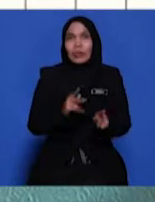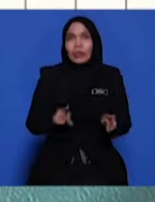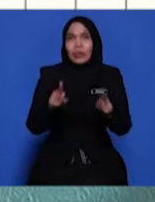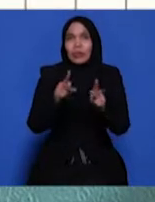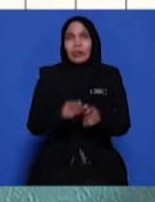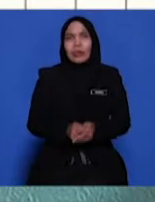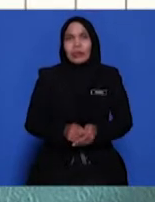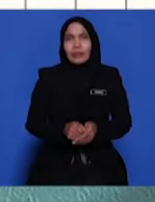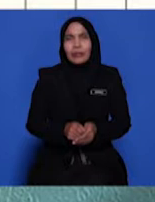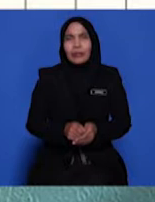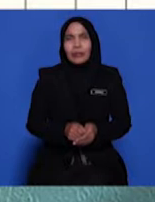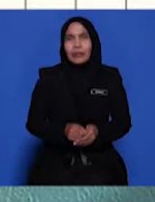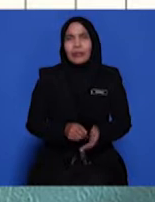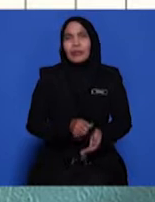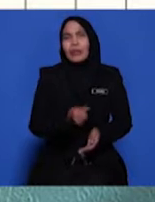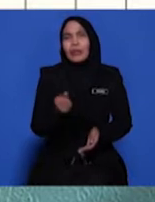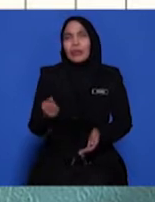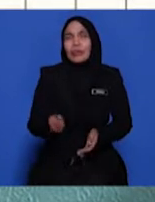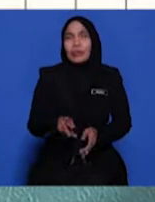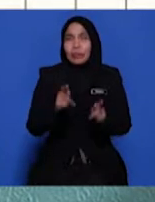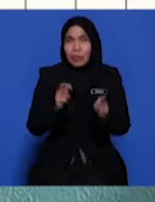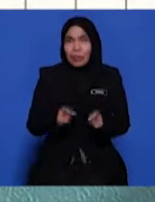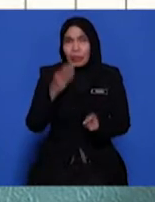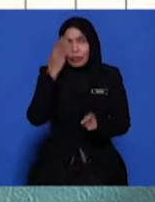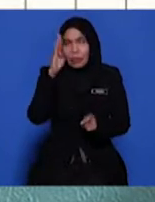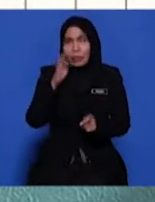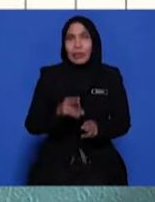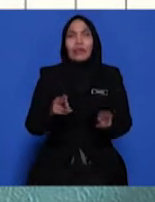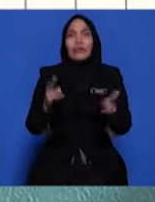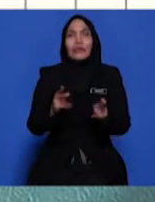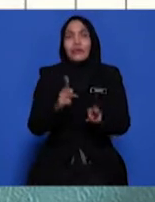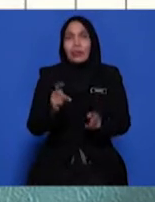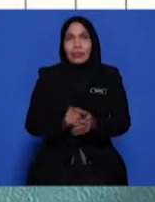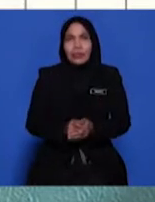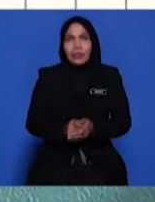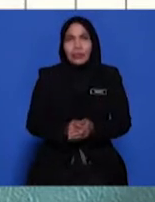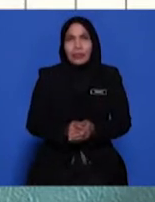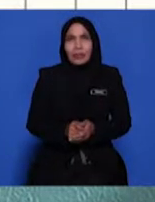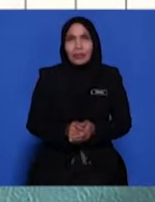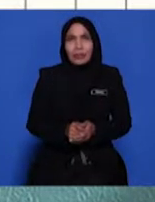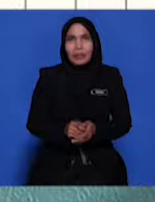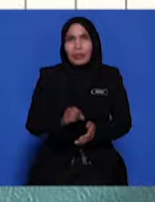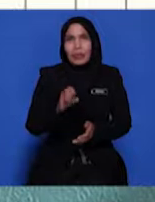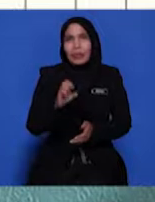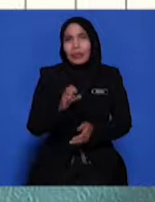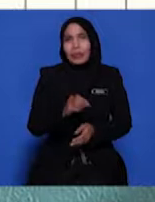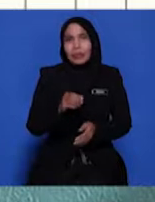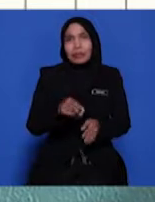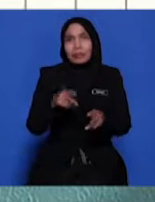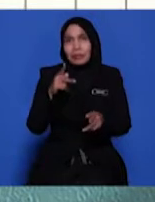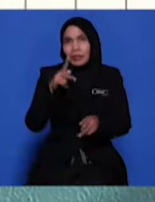itu, anda hendaklah bijak menguruskannya. Ingat peribahasa Melayu, sesal dahulu